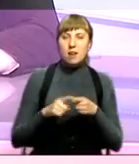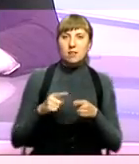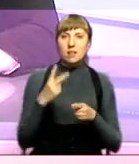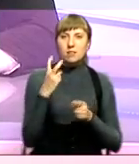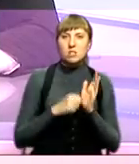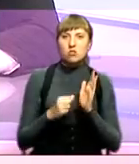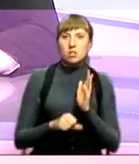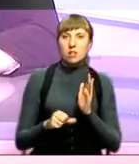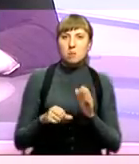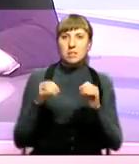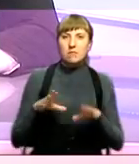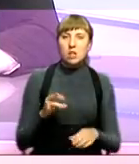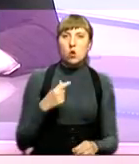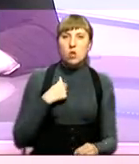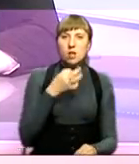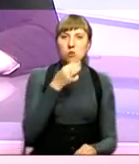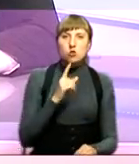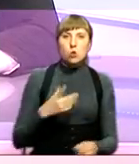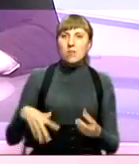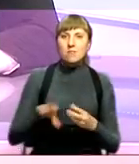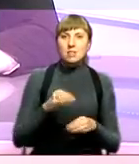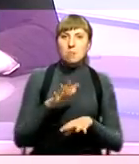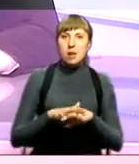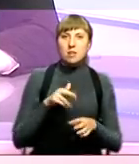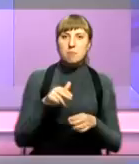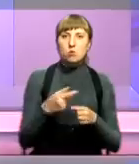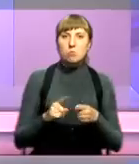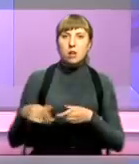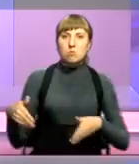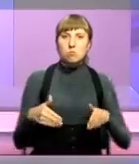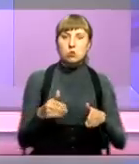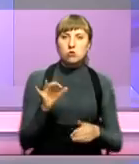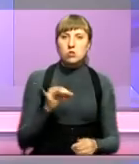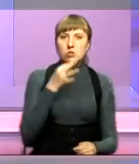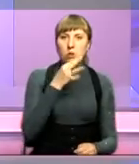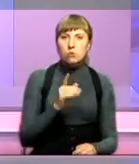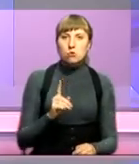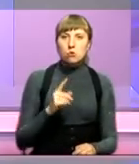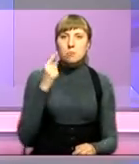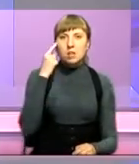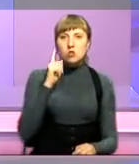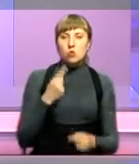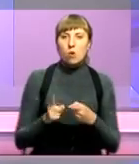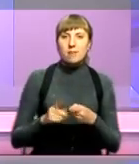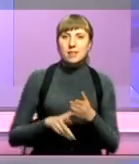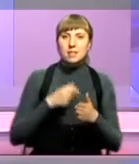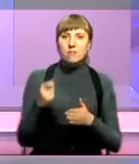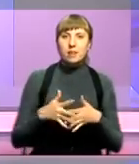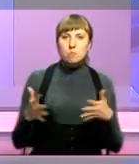260-е. Вот, но я вам скажу, что не все банки пойдут по этому пути. И скажу, что, мне кажется, это заявление более